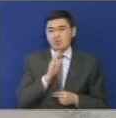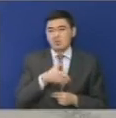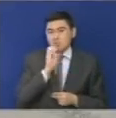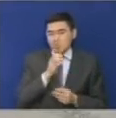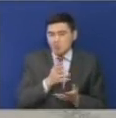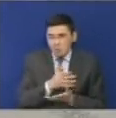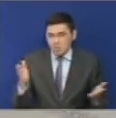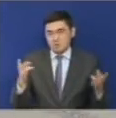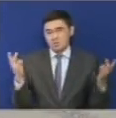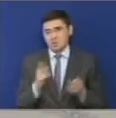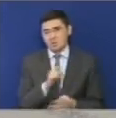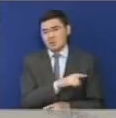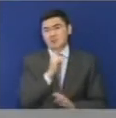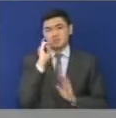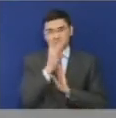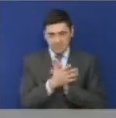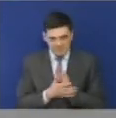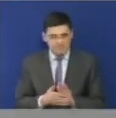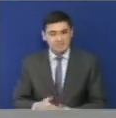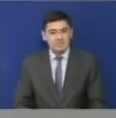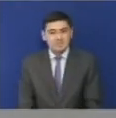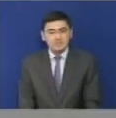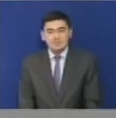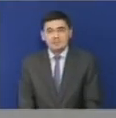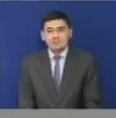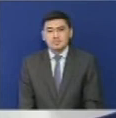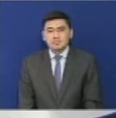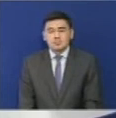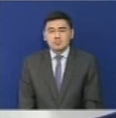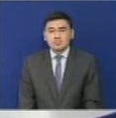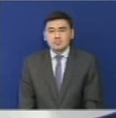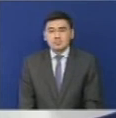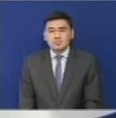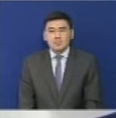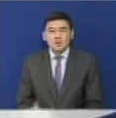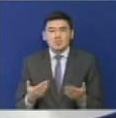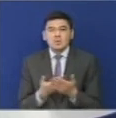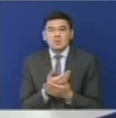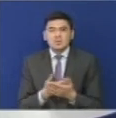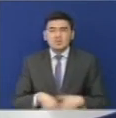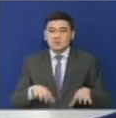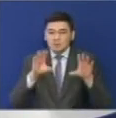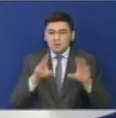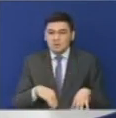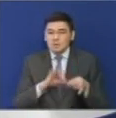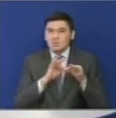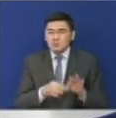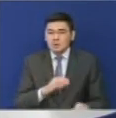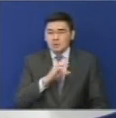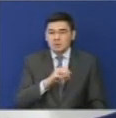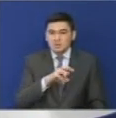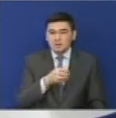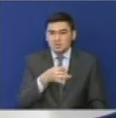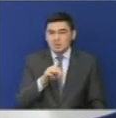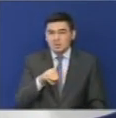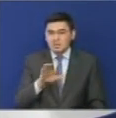береді. Арсқұл Мадвасова, Маржан Нұрышева, Семей телеарнасы. Жаңалықтардың толық нұсқасын